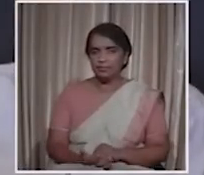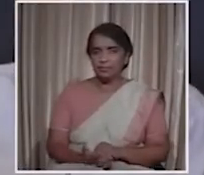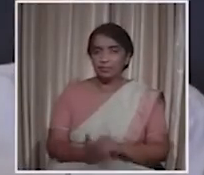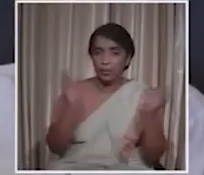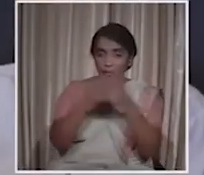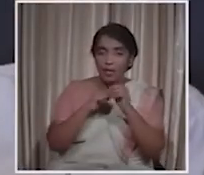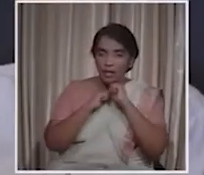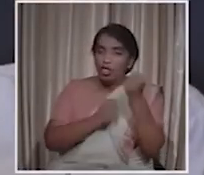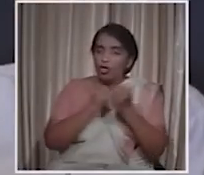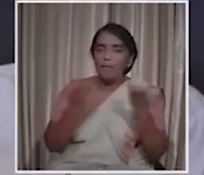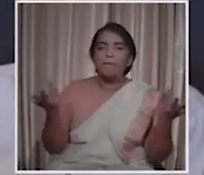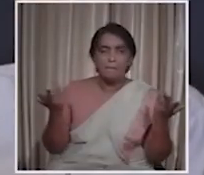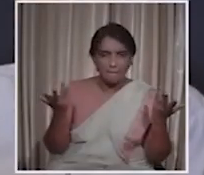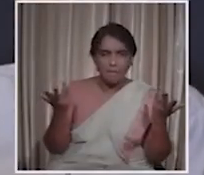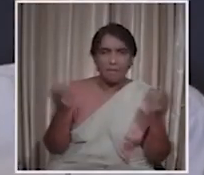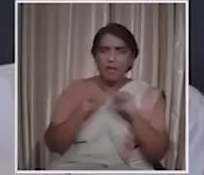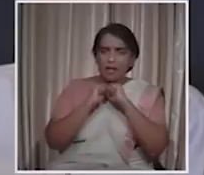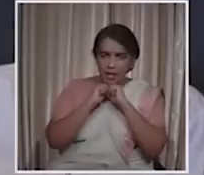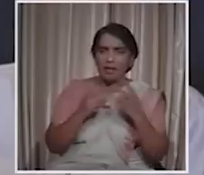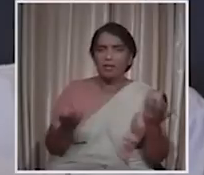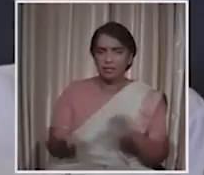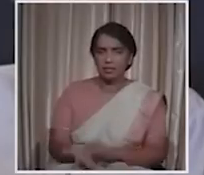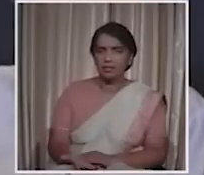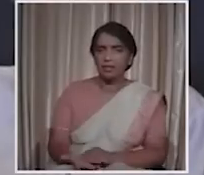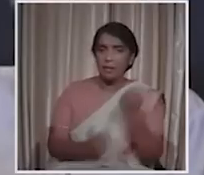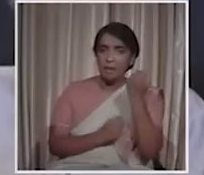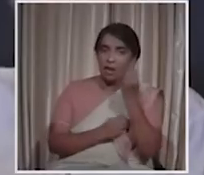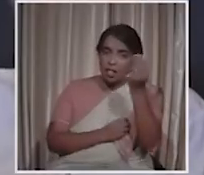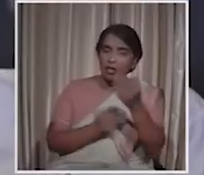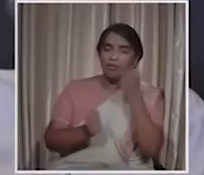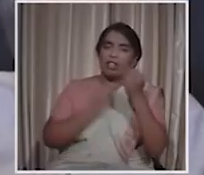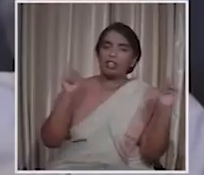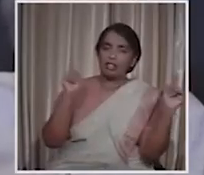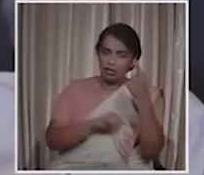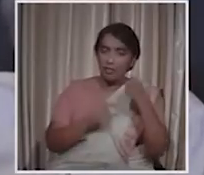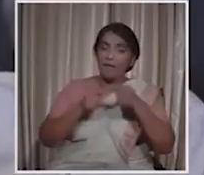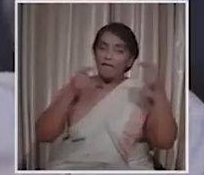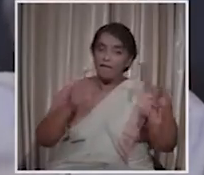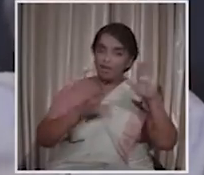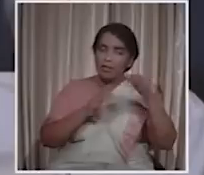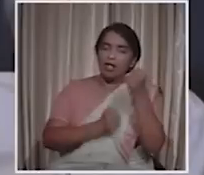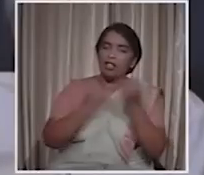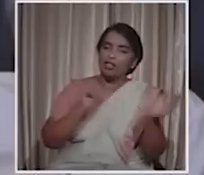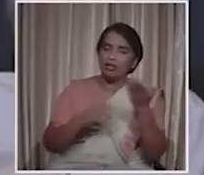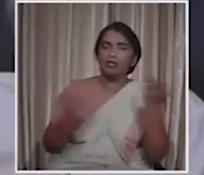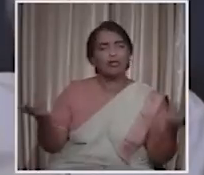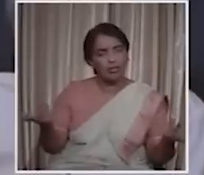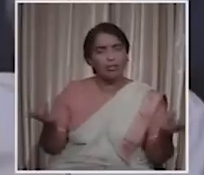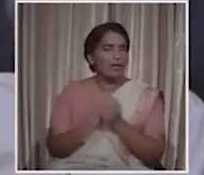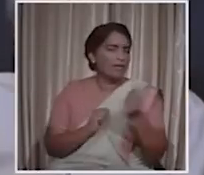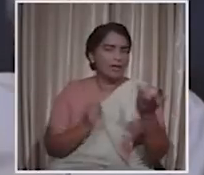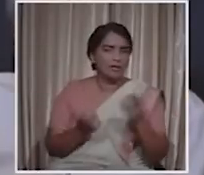කරන්න බෑනේ. හැංගෙනවනේ. බලේ දෙනකොටත් දිව්වා. විපක්ෂේ ඉන්නකොටත් දුවනවා. ඉතින් කොහොමද මේක